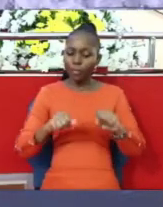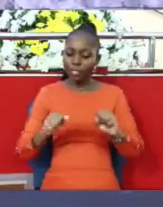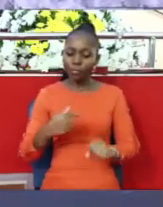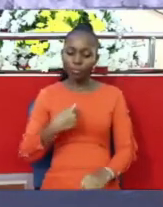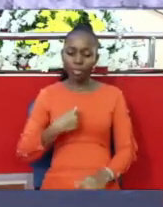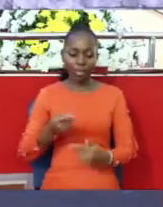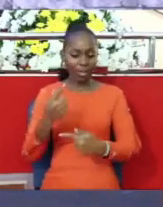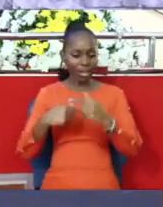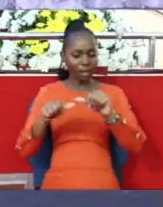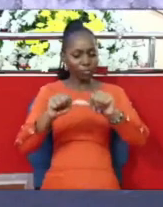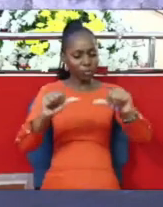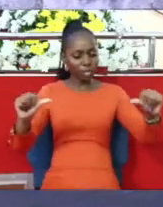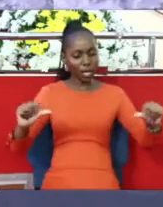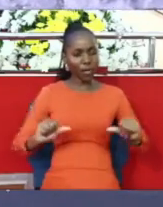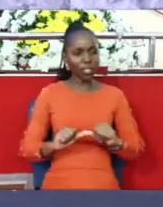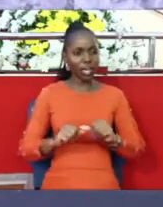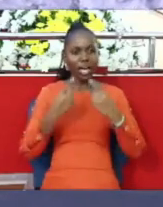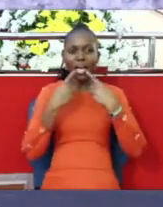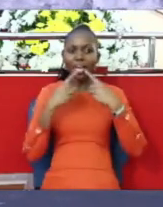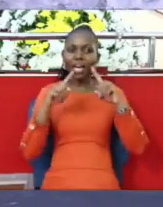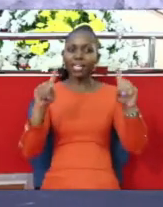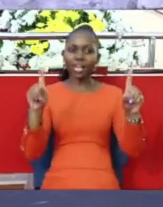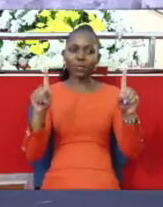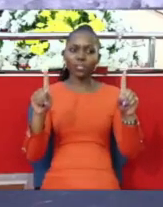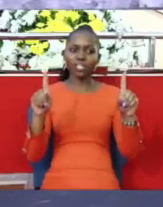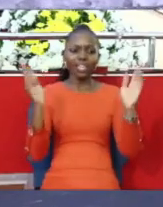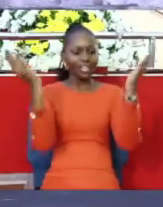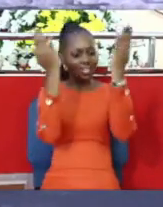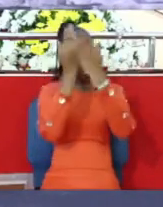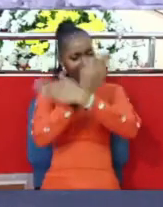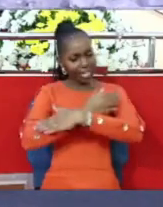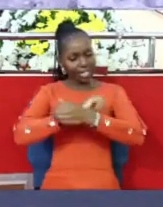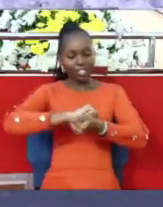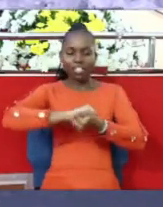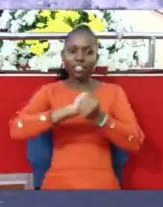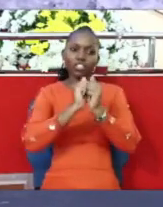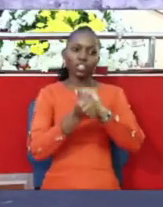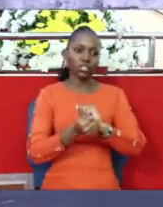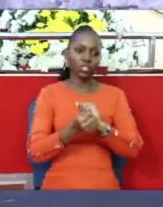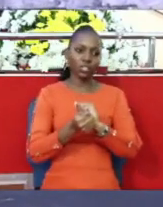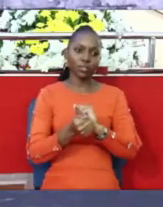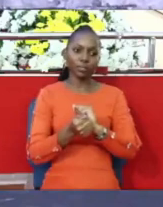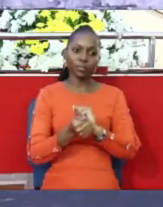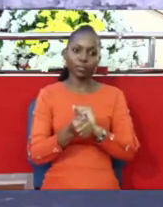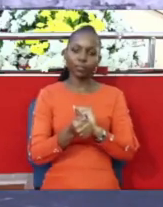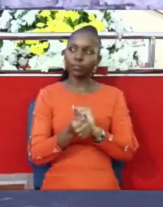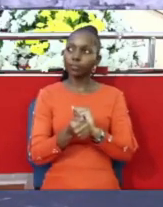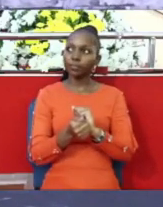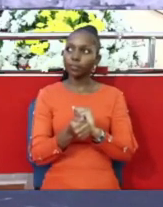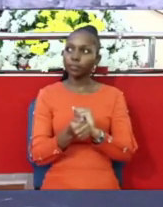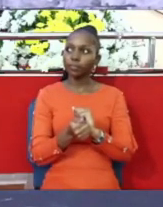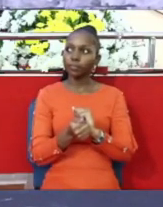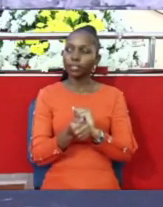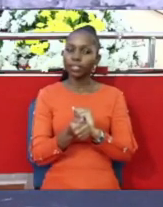kama nataka kuja kwenye madhabahu. That motuko has turned around. Aha, niseme kwamba motuko ashabadilika. And